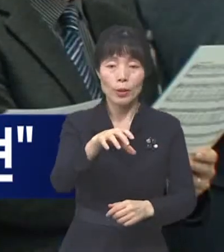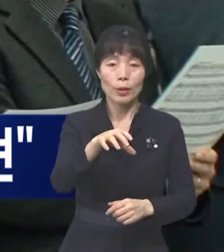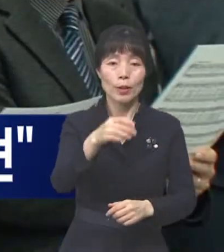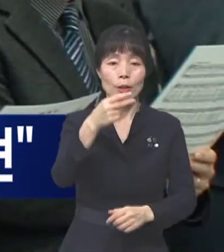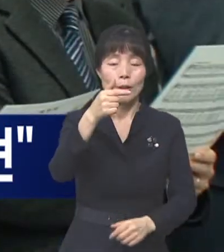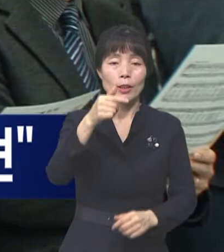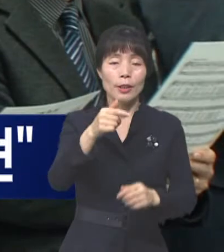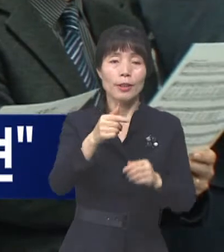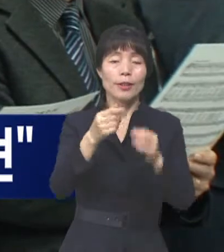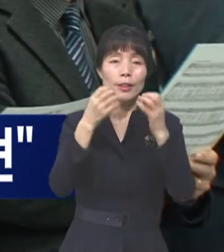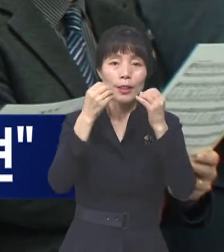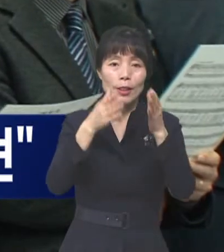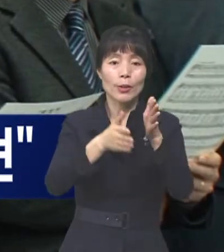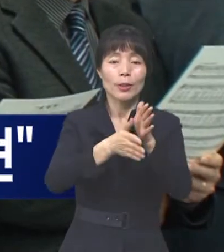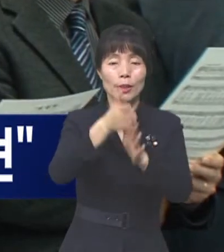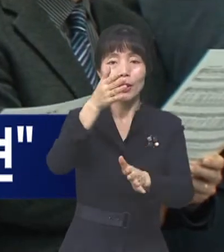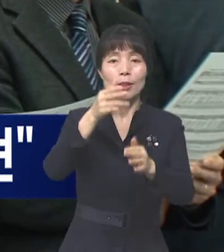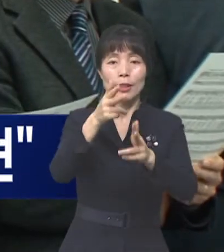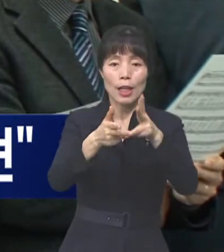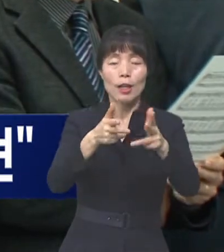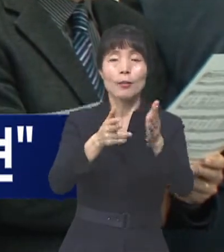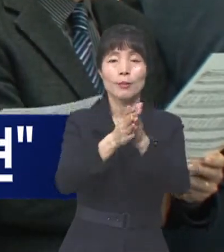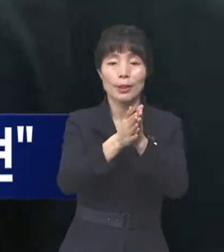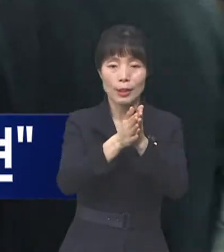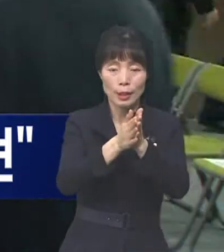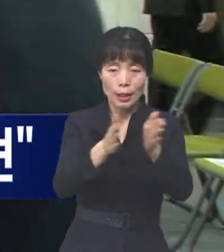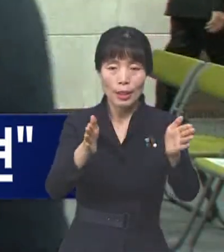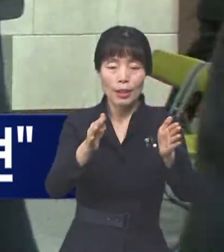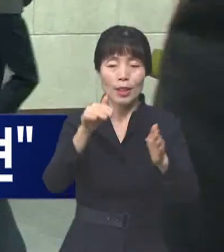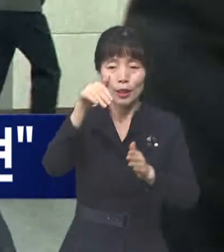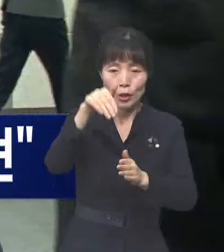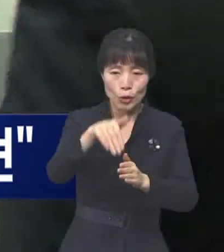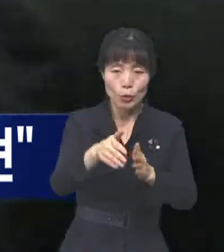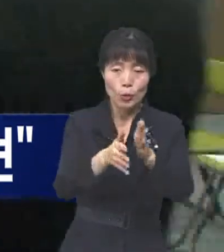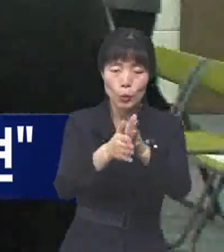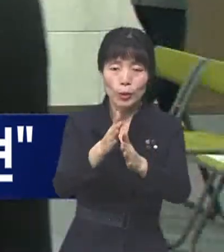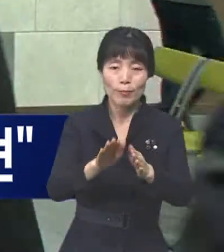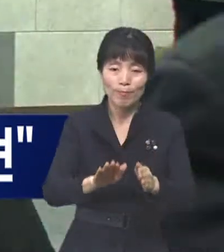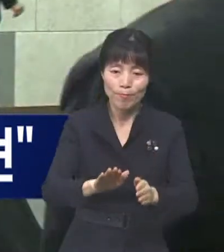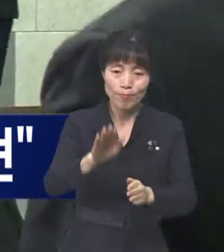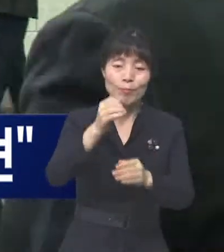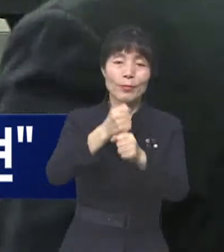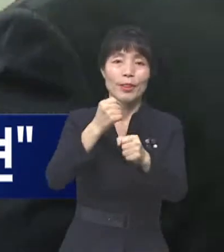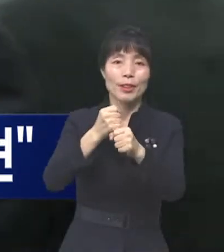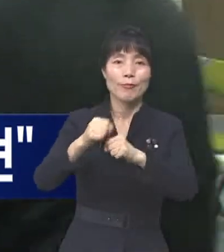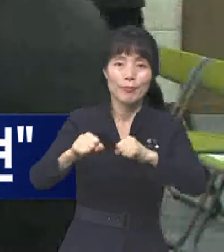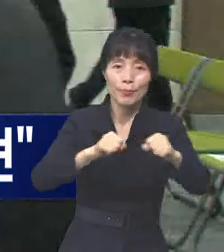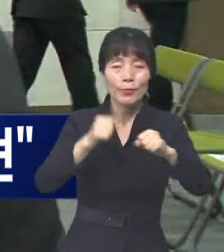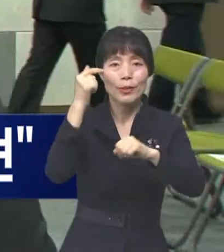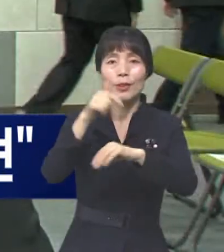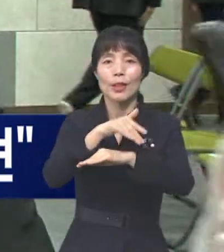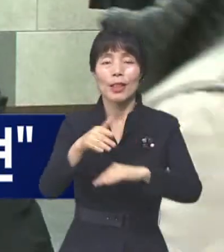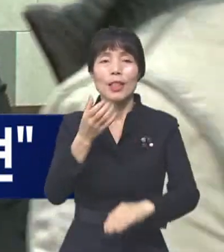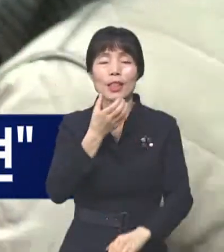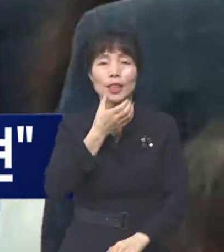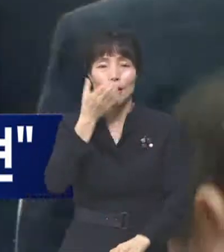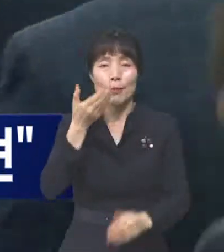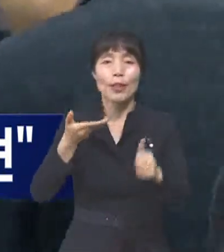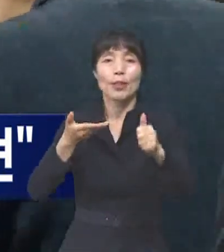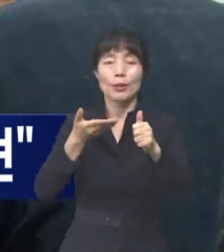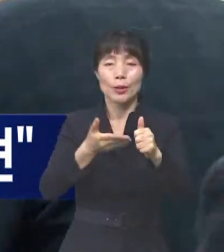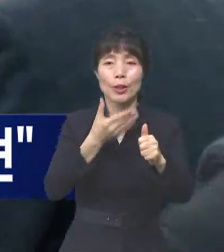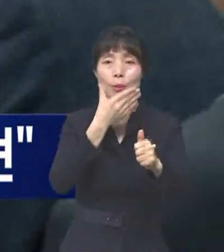뉴딜 시범사업 선정을 계기로 낙후된 도심의 활력을 불어넣는다는 계획입니다. 이외에도 희망을 주는 복지